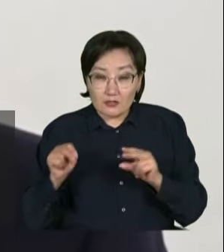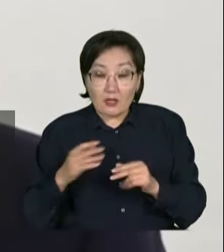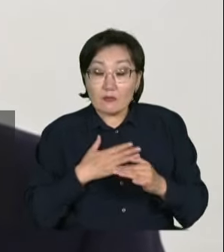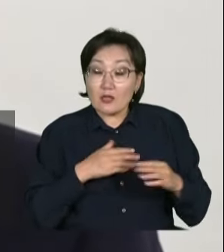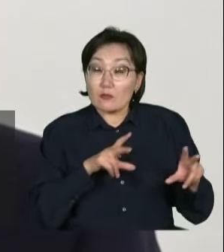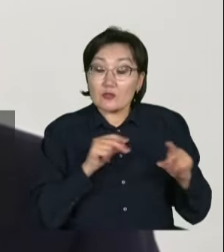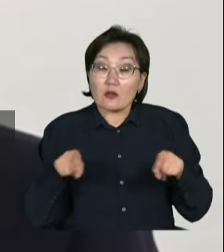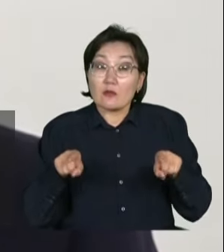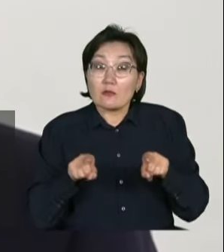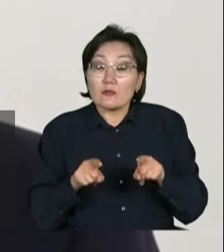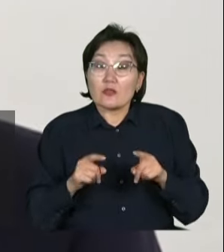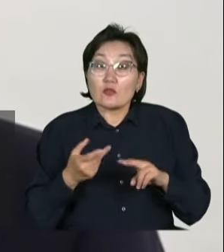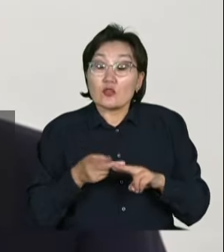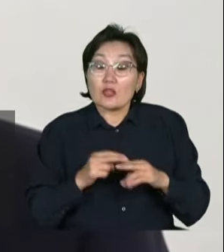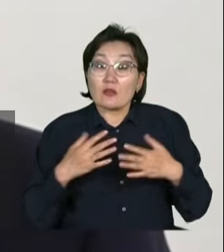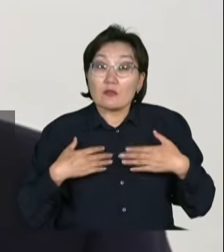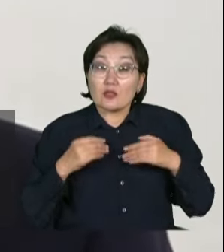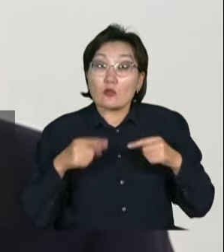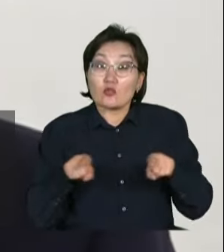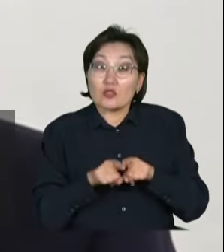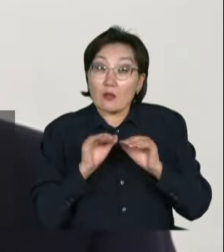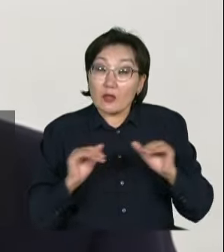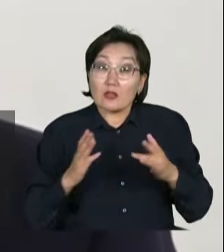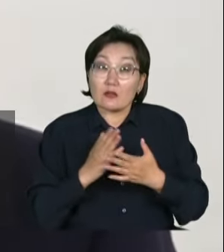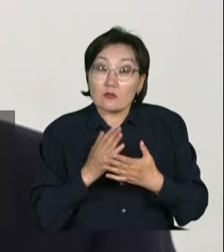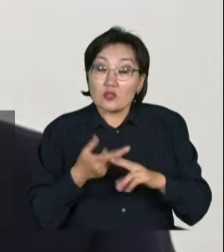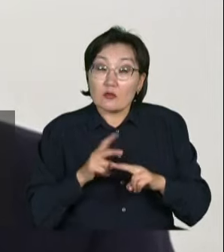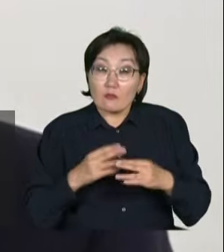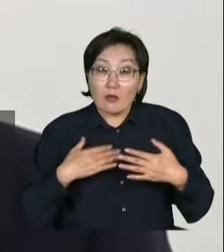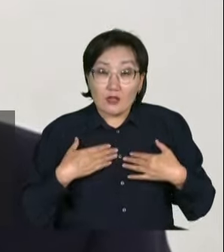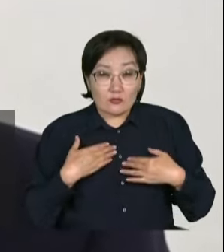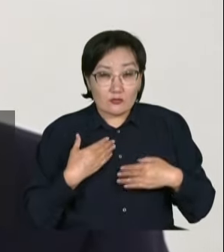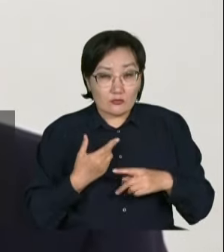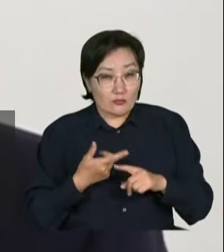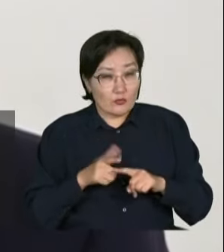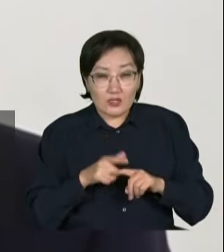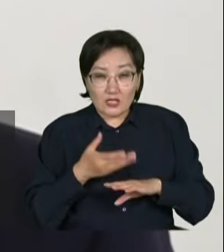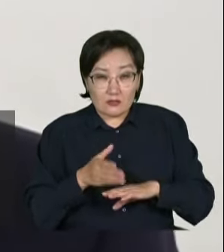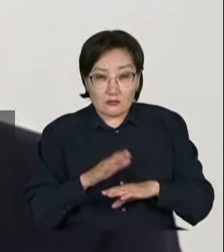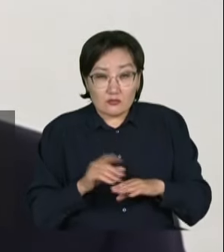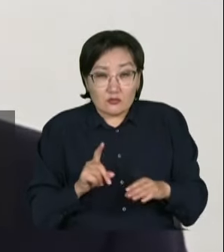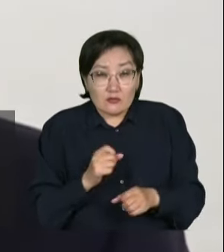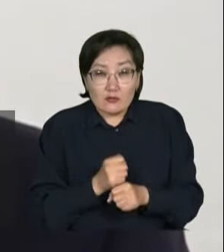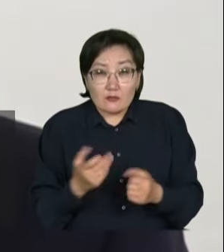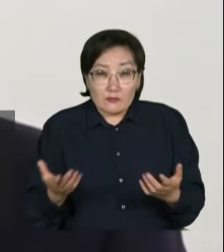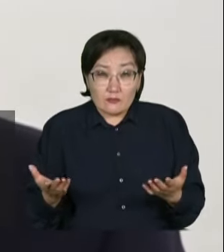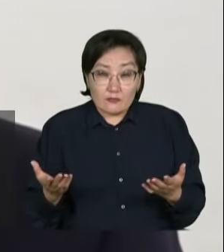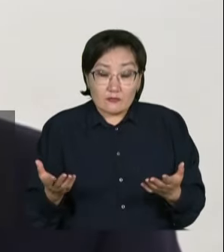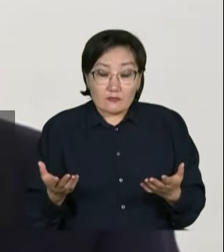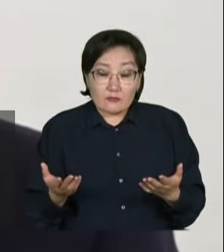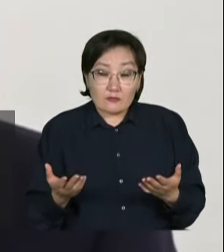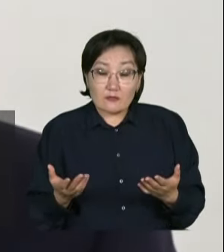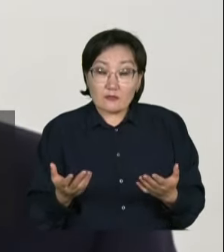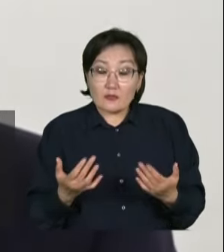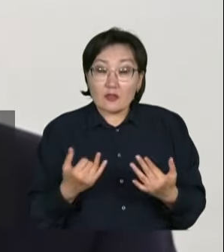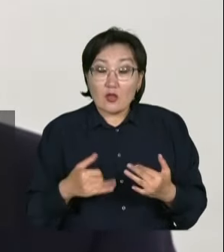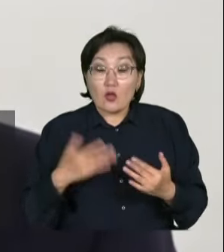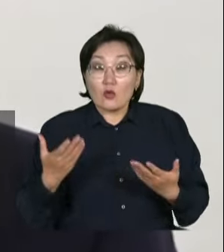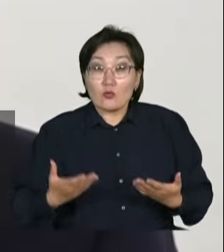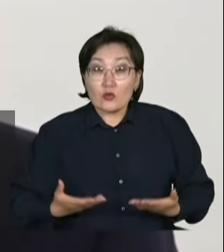осындай ұрпақтарым бар деп. Сондықтан бізге өте қиын. Бірақ несесін, енді оның